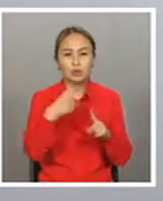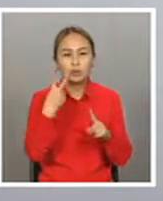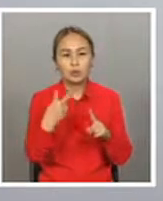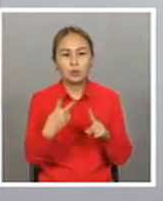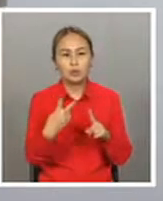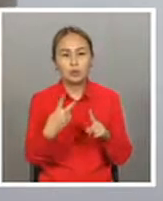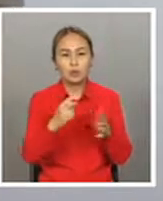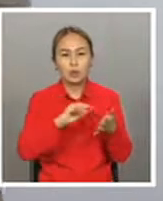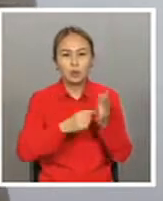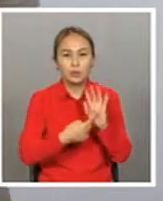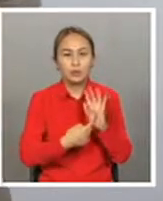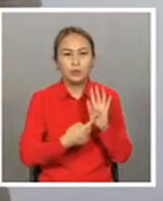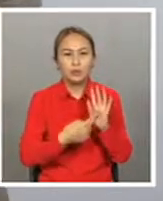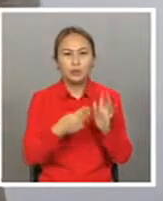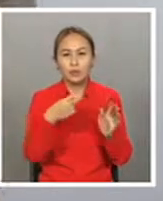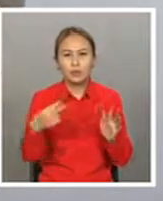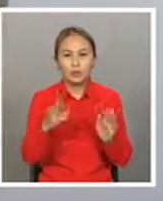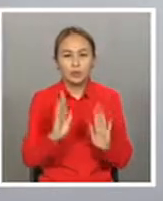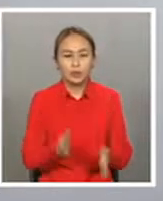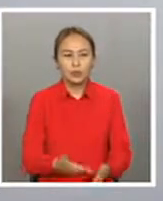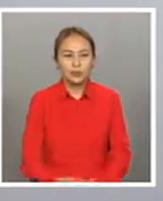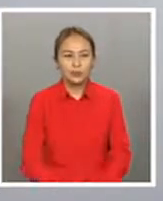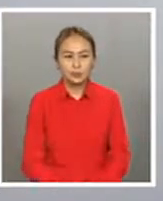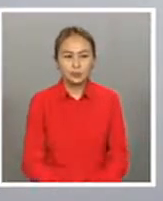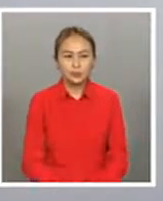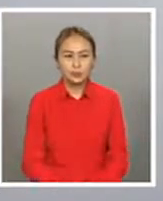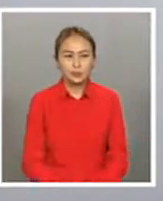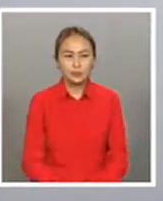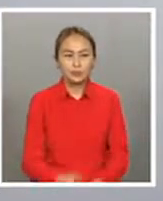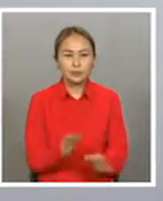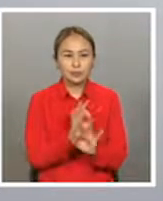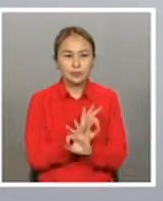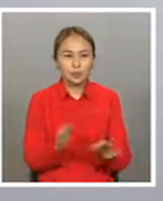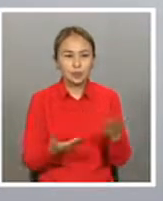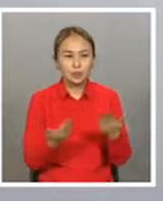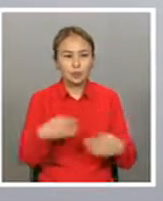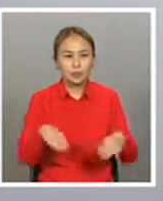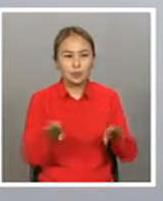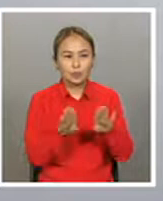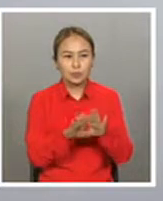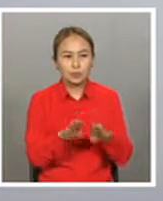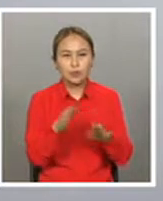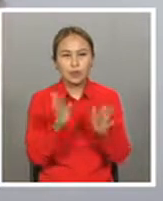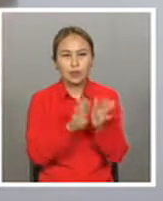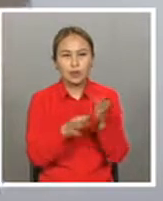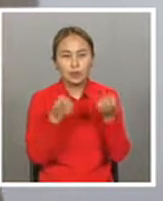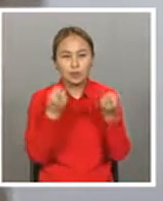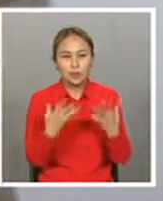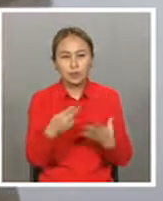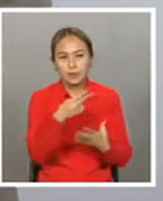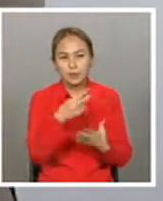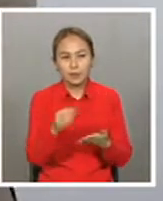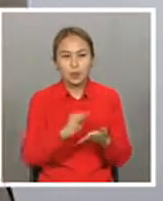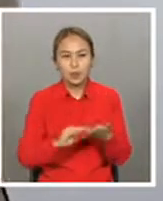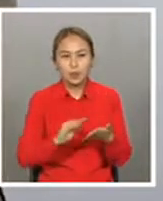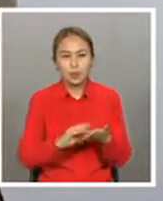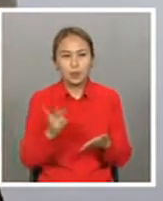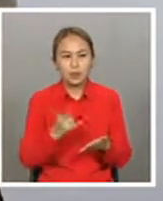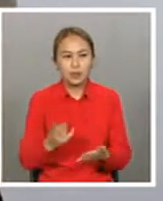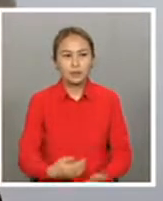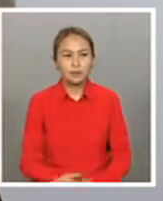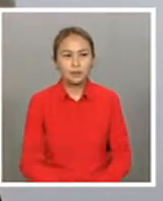қосындысының көбейтінісіне тең болып тұр. Жақсы, олай болса, осындай бір қарапайым теңдеуді шешуіміз керек.